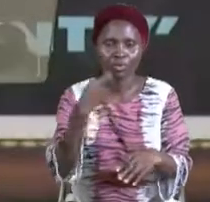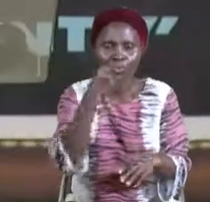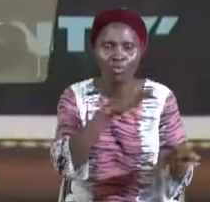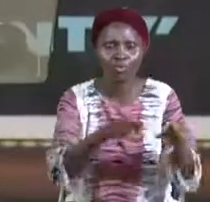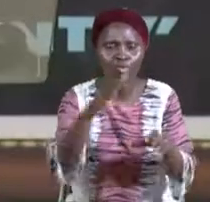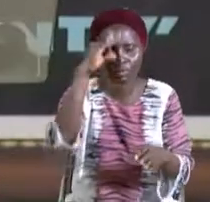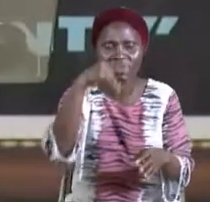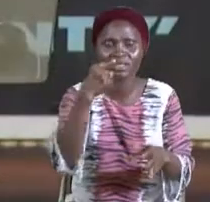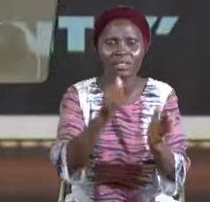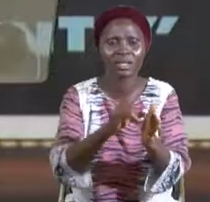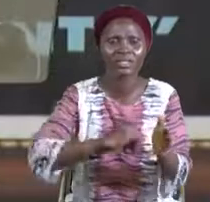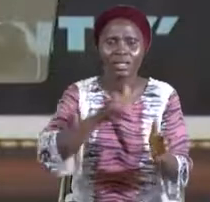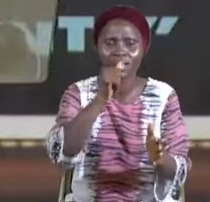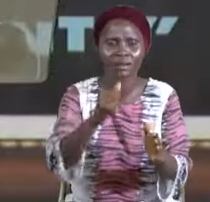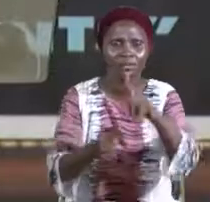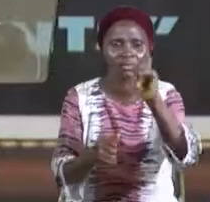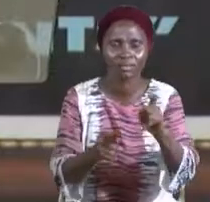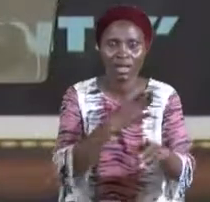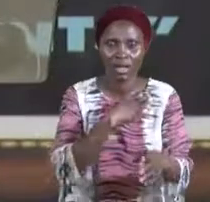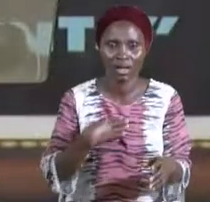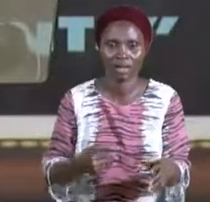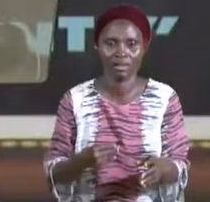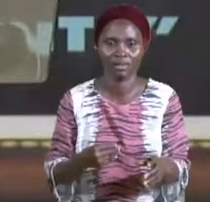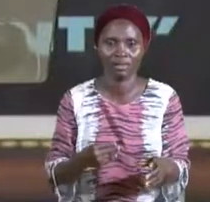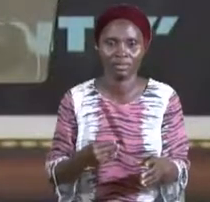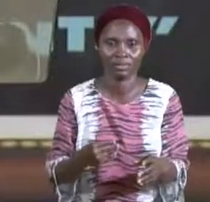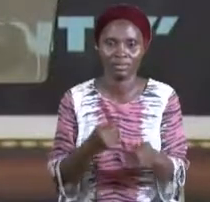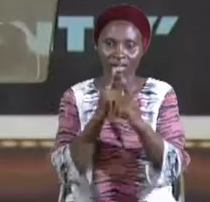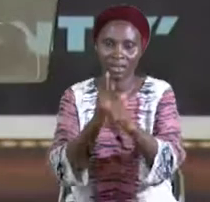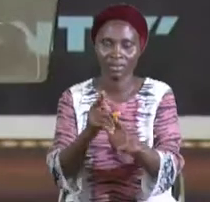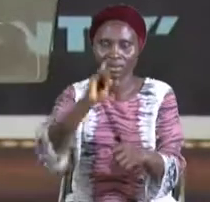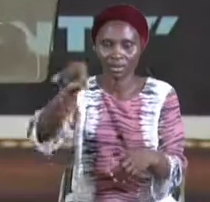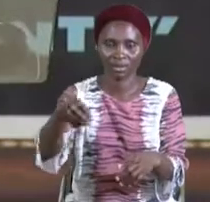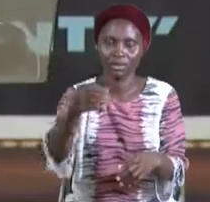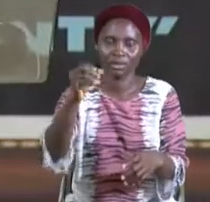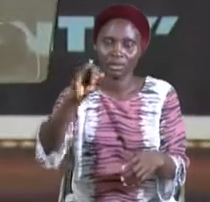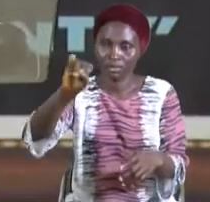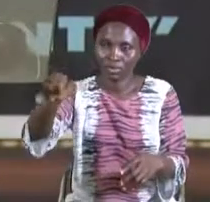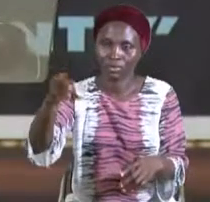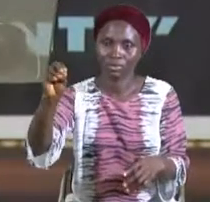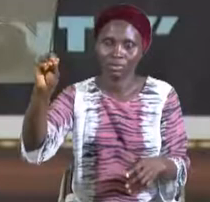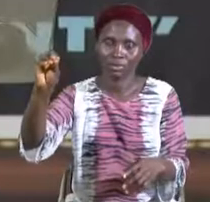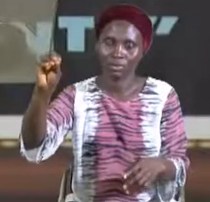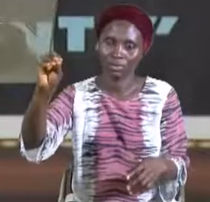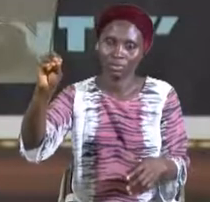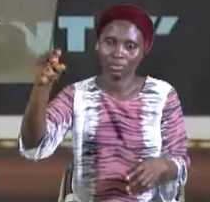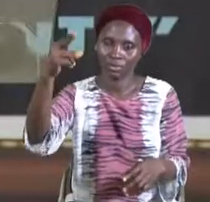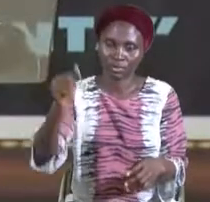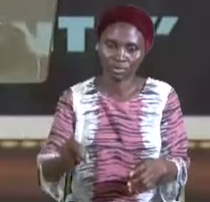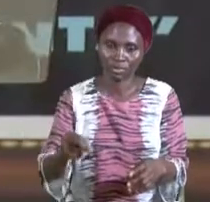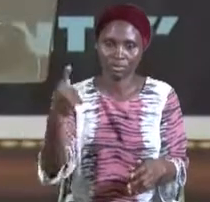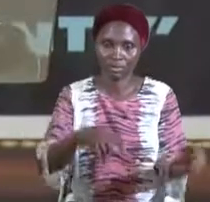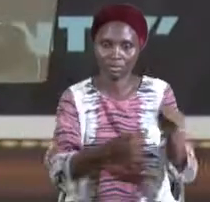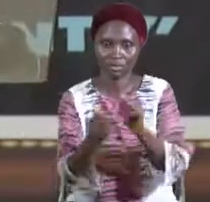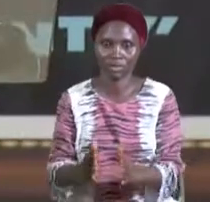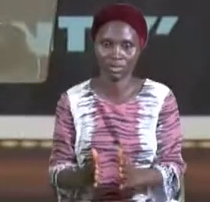Ils répondirent, Jean-Baptiste, les autres, Élie, les autres, l'un des